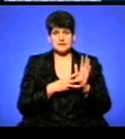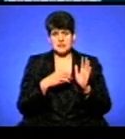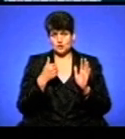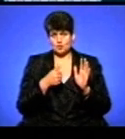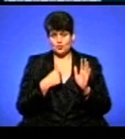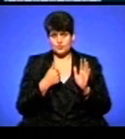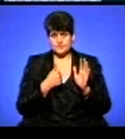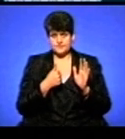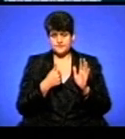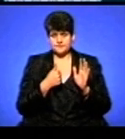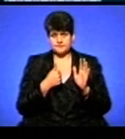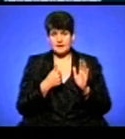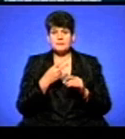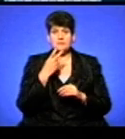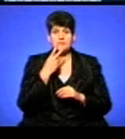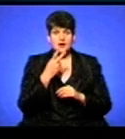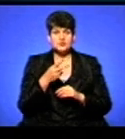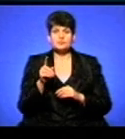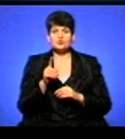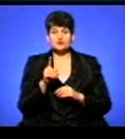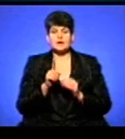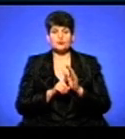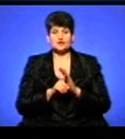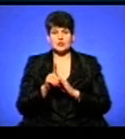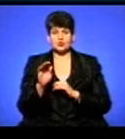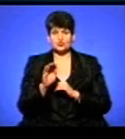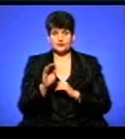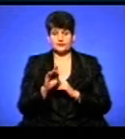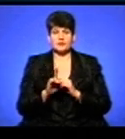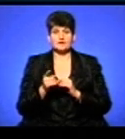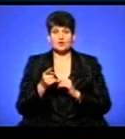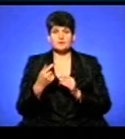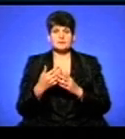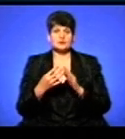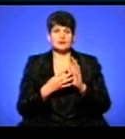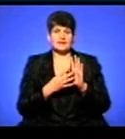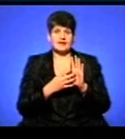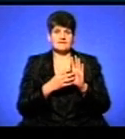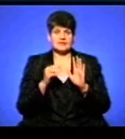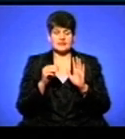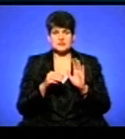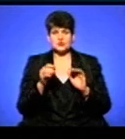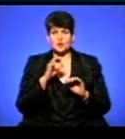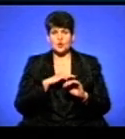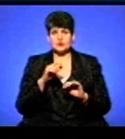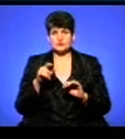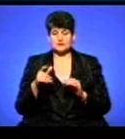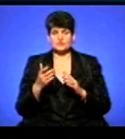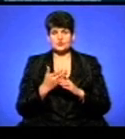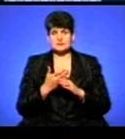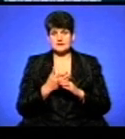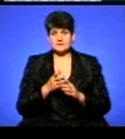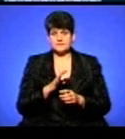році. Тобто ми бачимо, що на початок жовтня в Тернополі близько 9 тисяч користувачів субсидії нараховувалося,